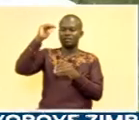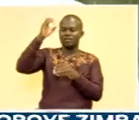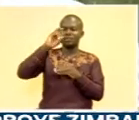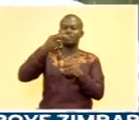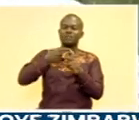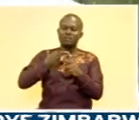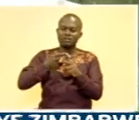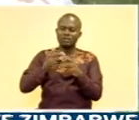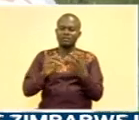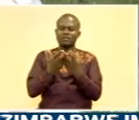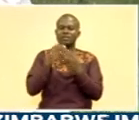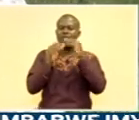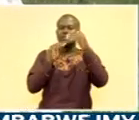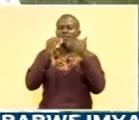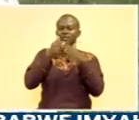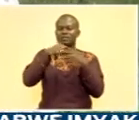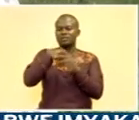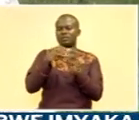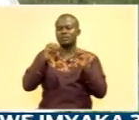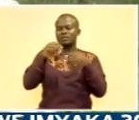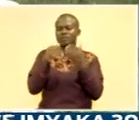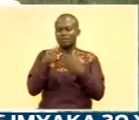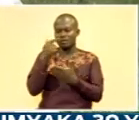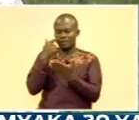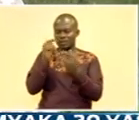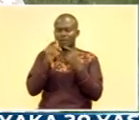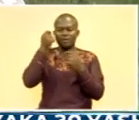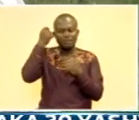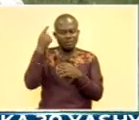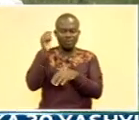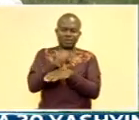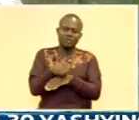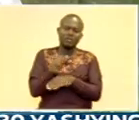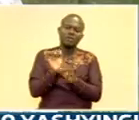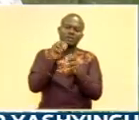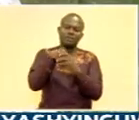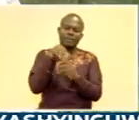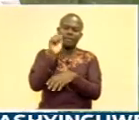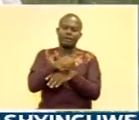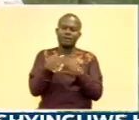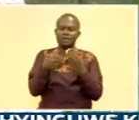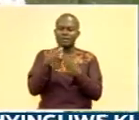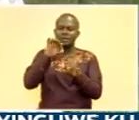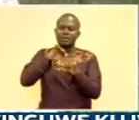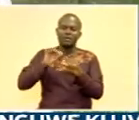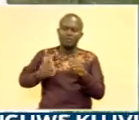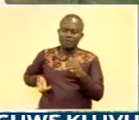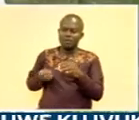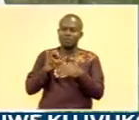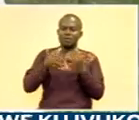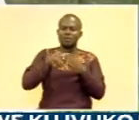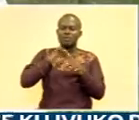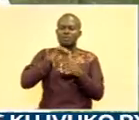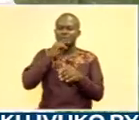byanye n'inzego zo muri mu nteko, ugasanga abantu barabyumva kurusha, barabyitabira kurusha, ugasanga kuba batora umugore cyangwa batora